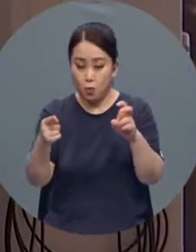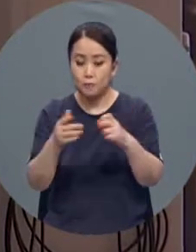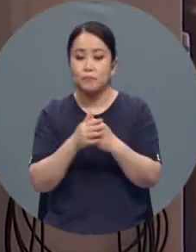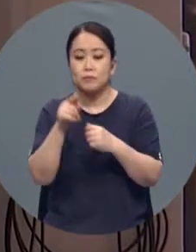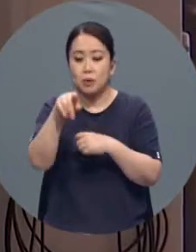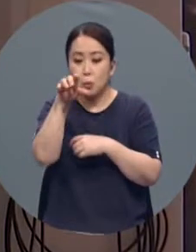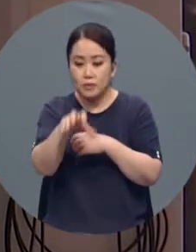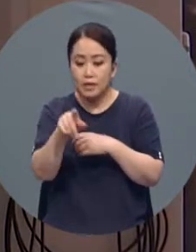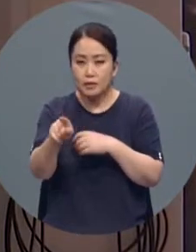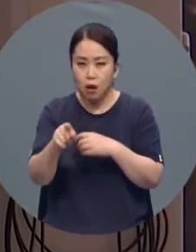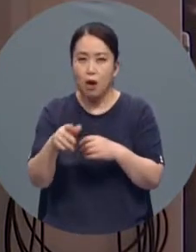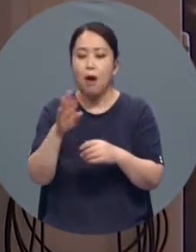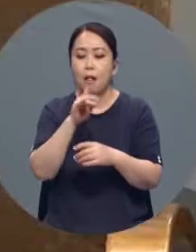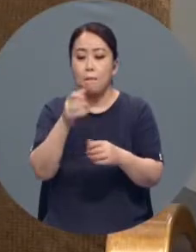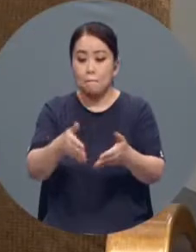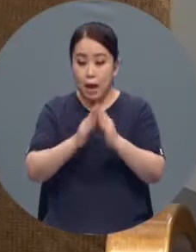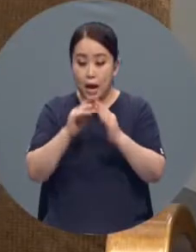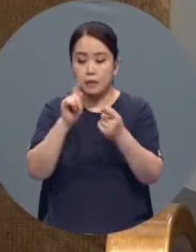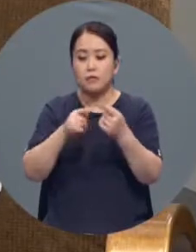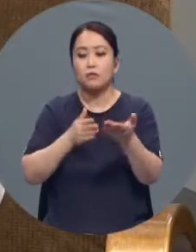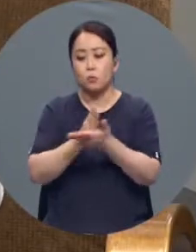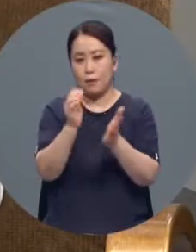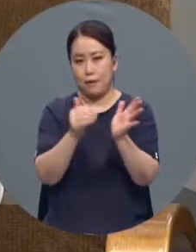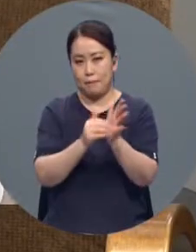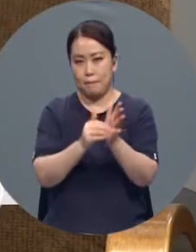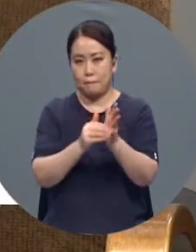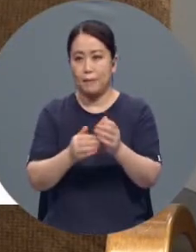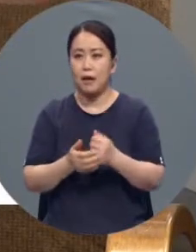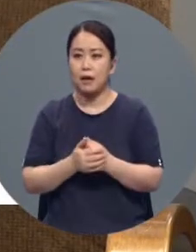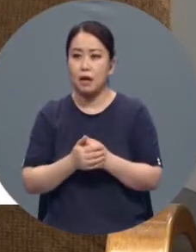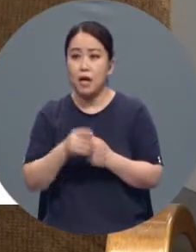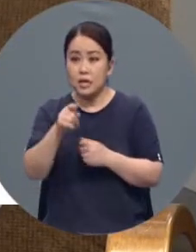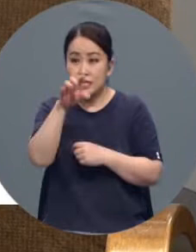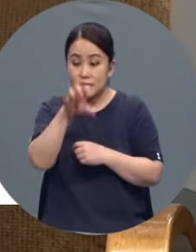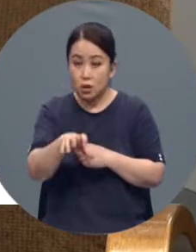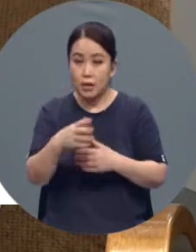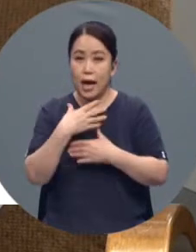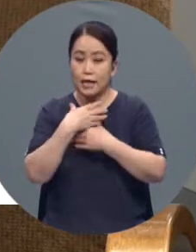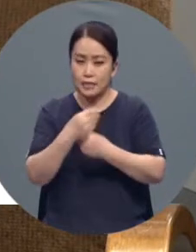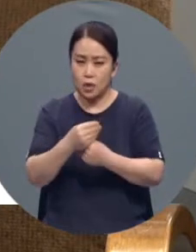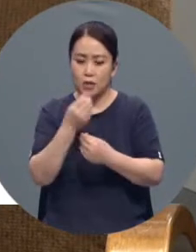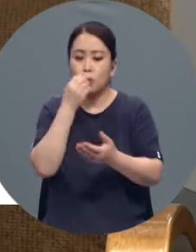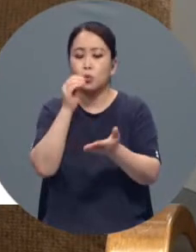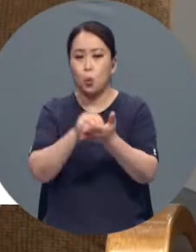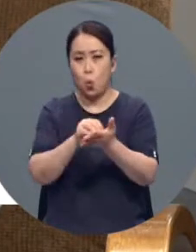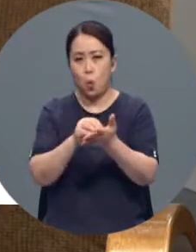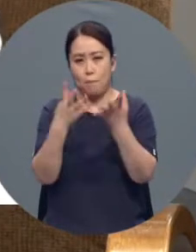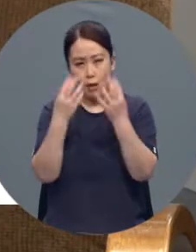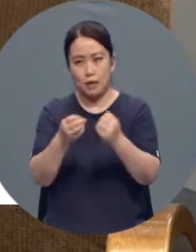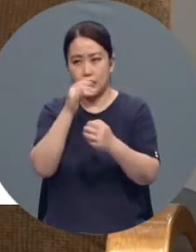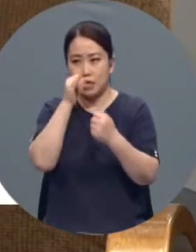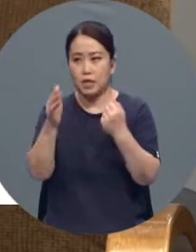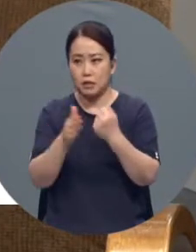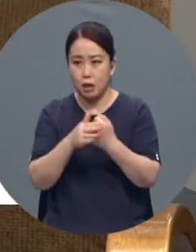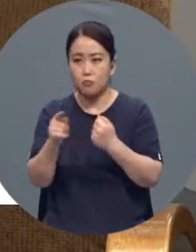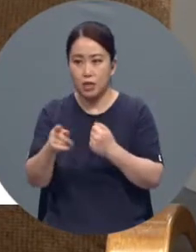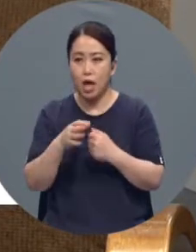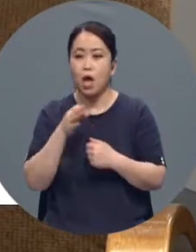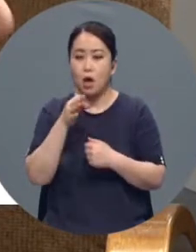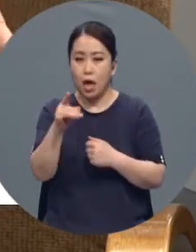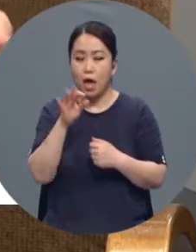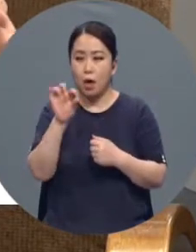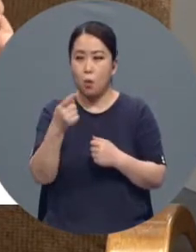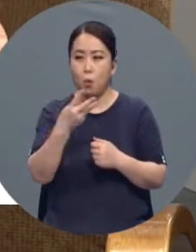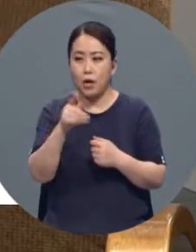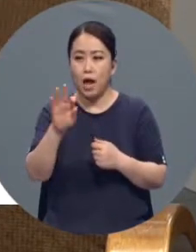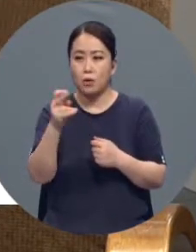통과시켰습니다. Bedrock was safety here and I think that was the reason that they asked for the municipality